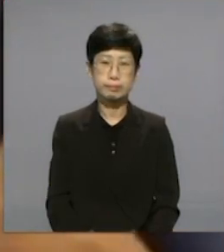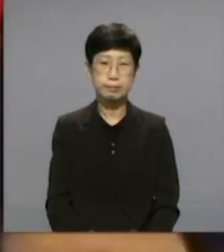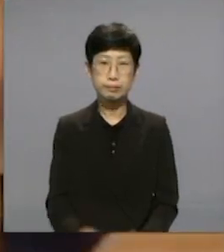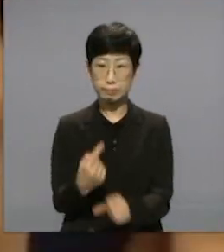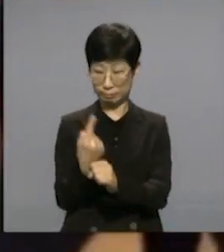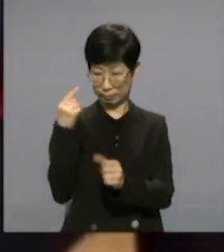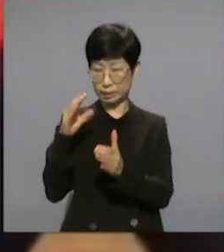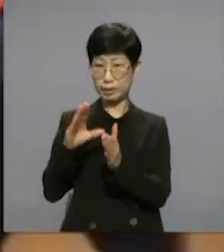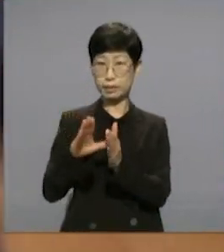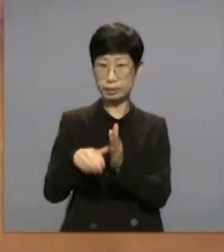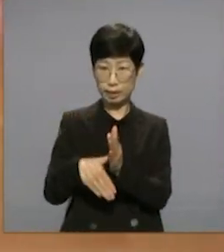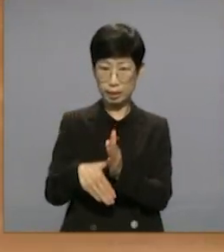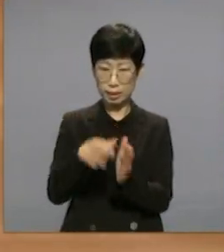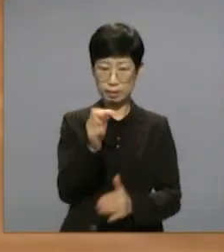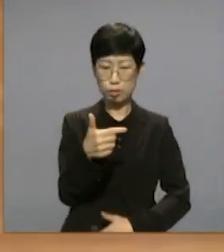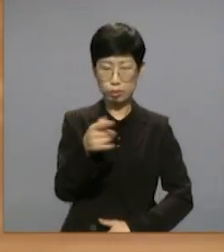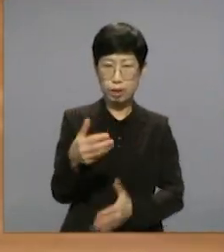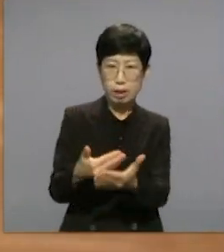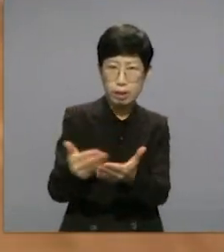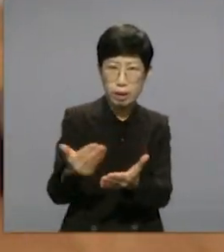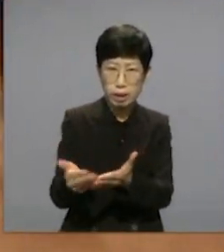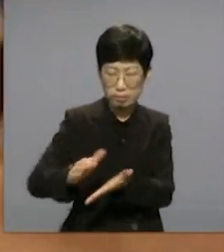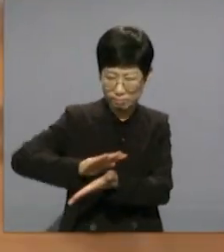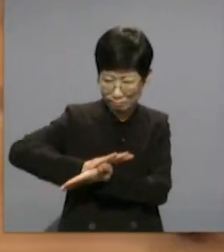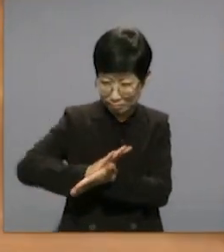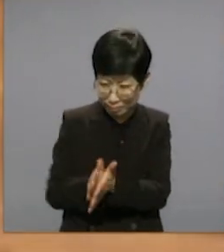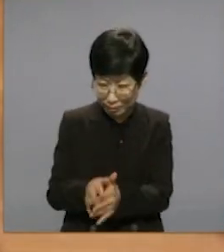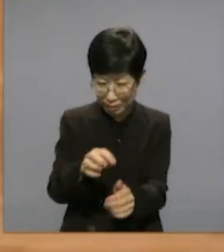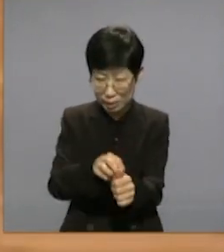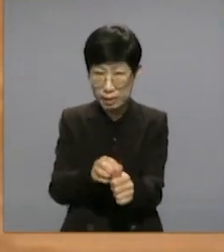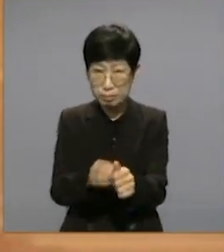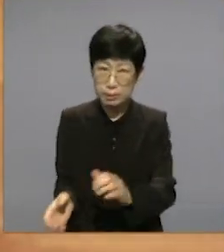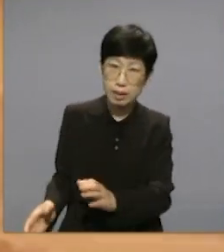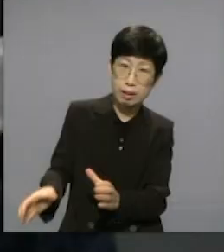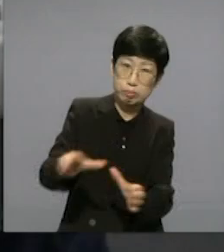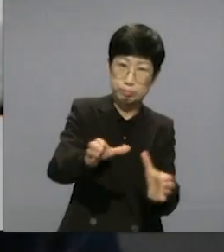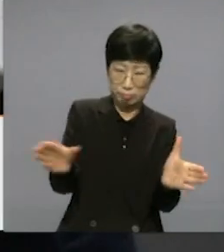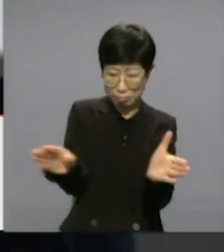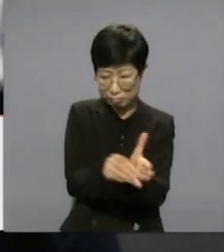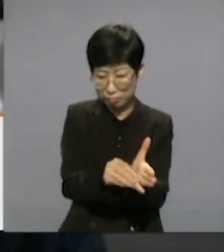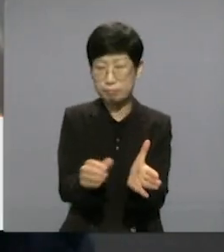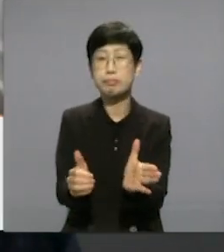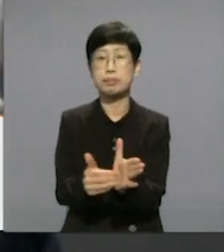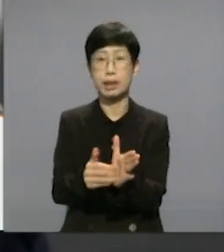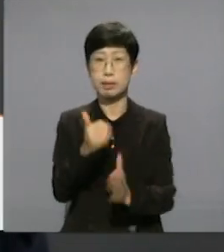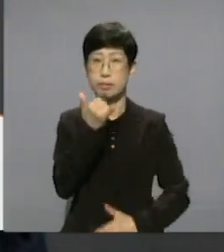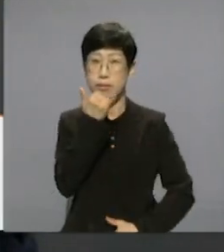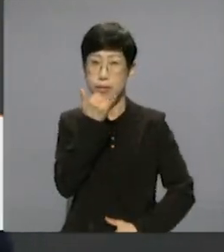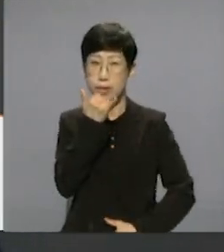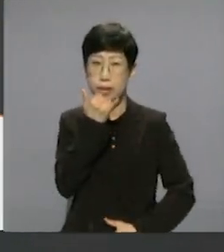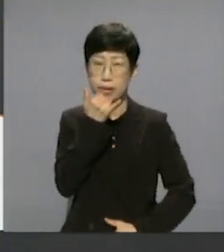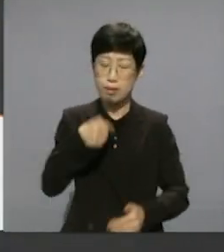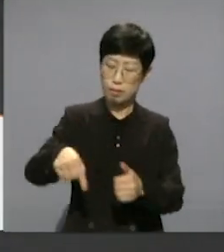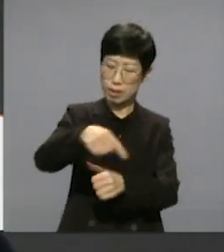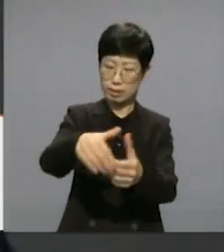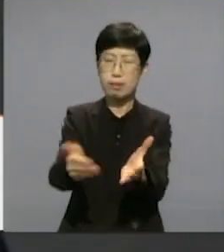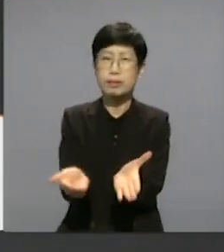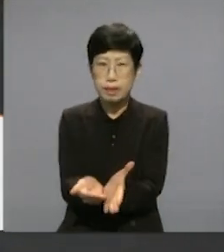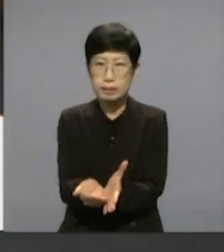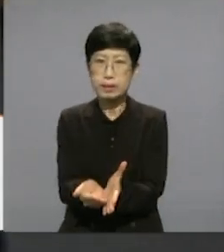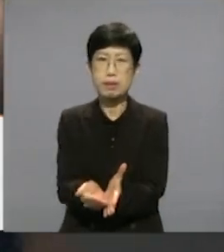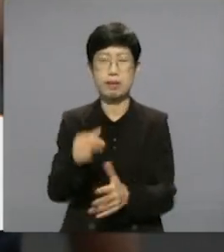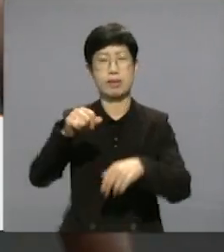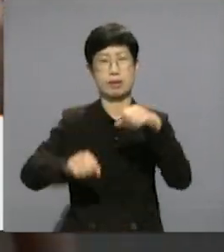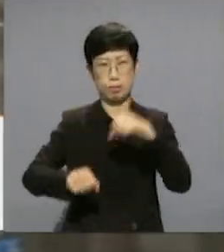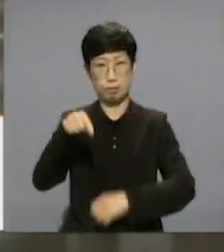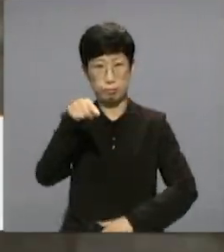지난해 클로드 모네의 작품이 으깬 감자를 뒤집어 썼습니다. 독일 기후활동단체 마지막 세대가 벌인 일인데 이들은